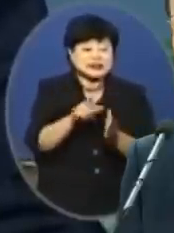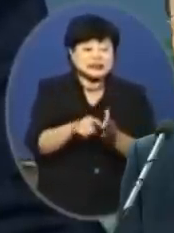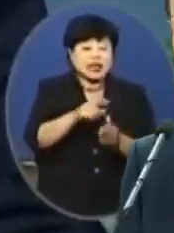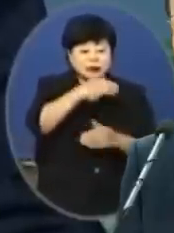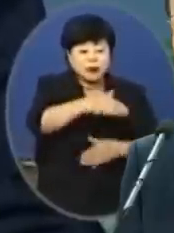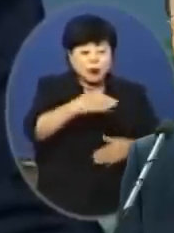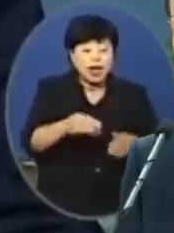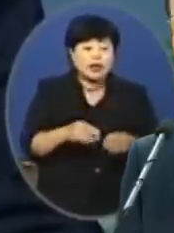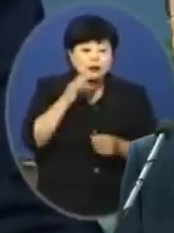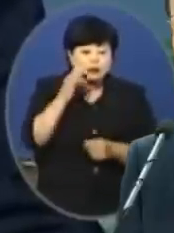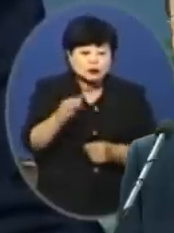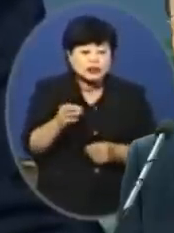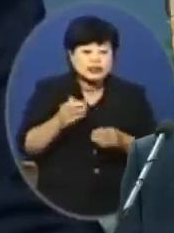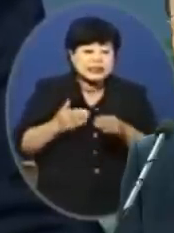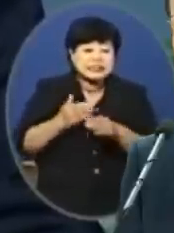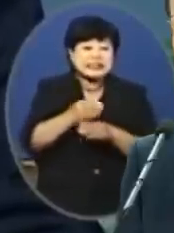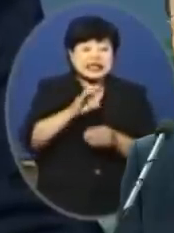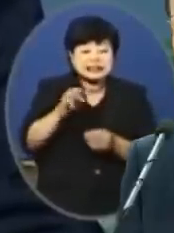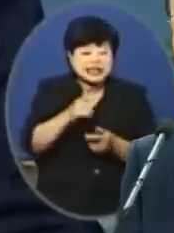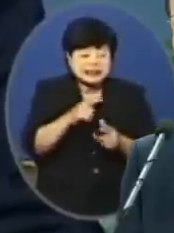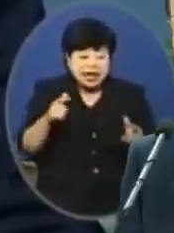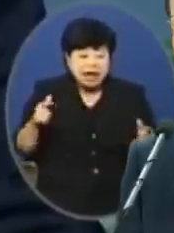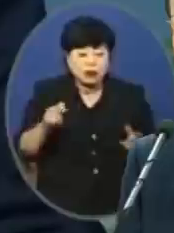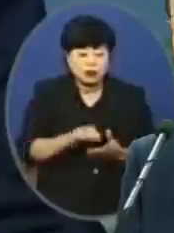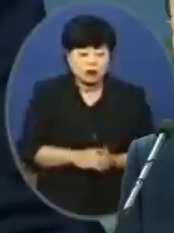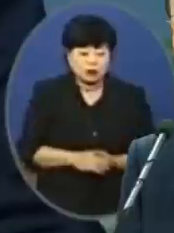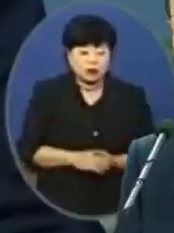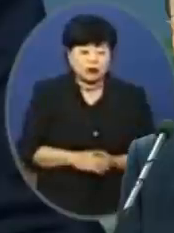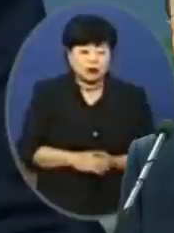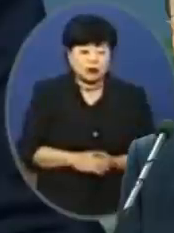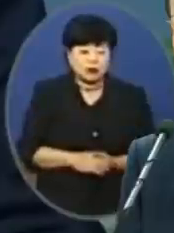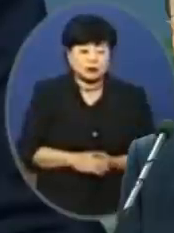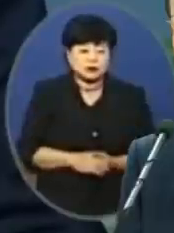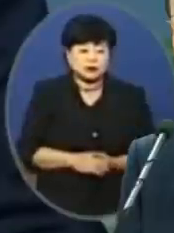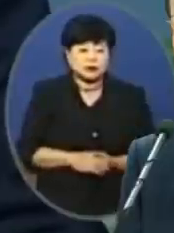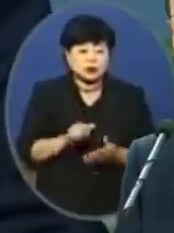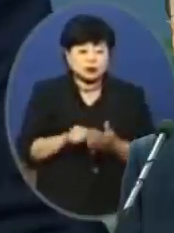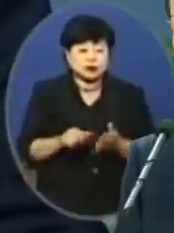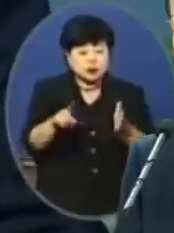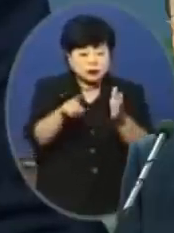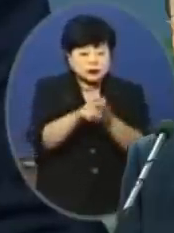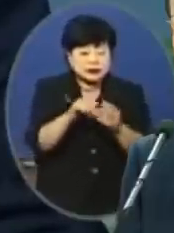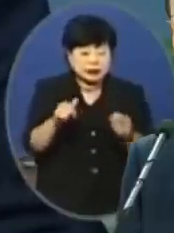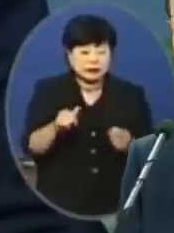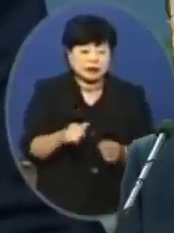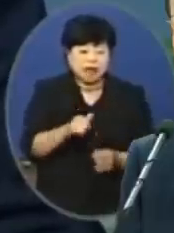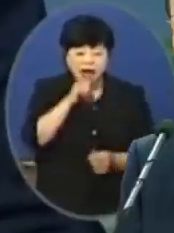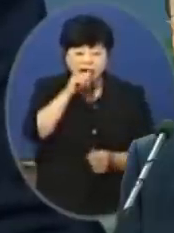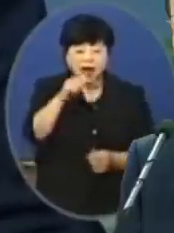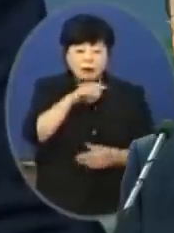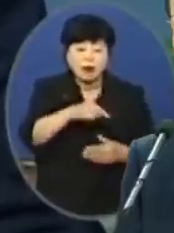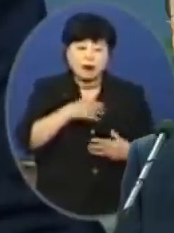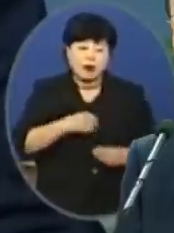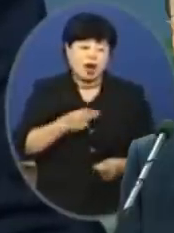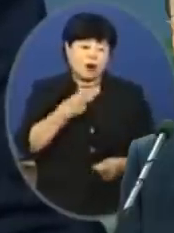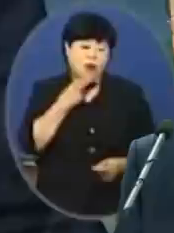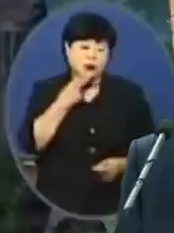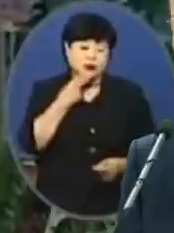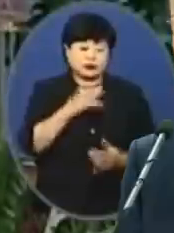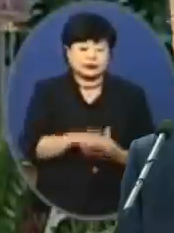물질 이상은 인정하지 않는 무신론적인 유물주의자들은 결코 마음의 평안이 없습니다.